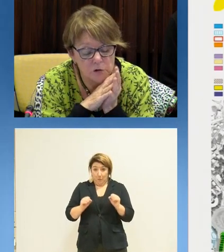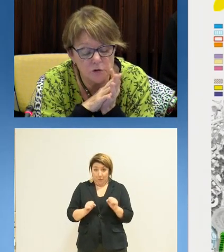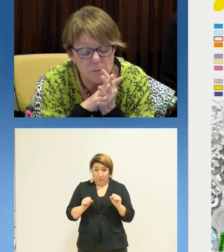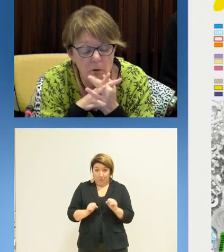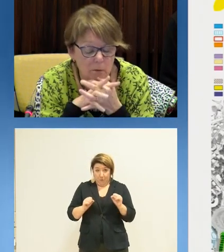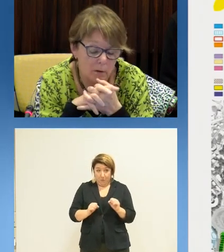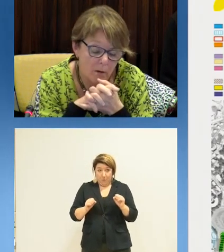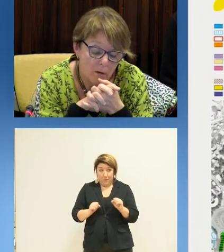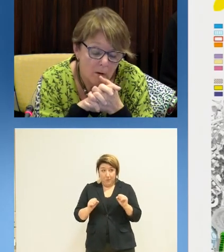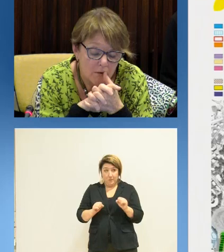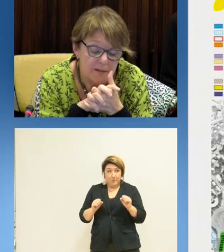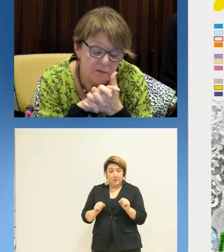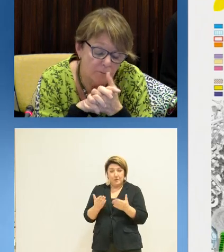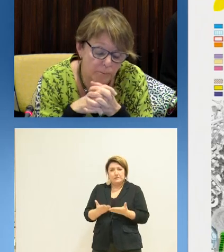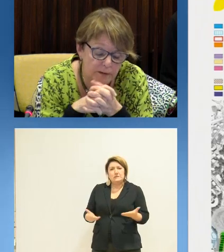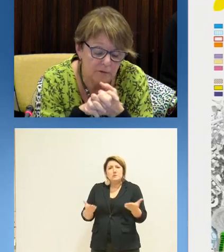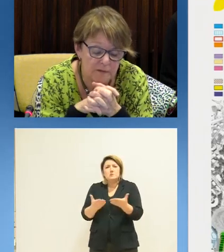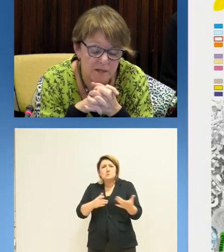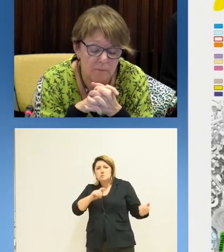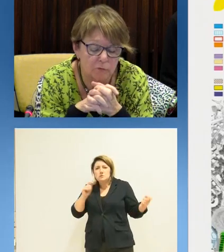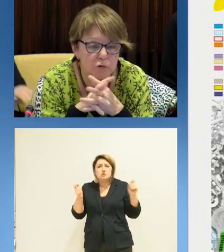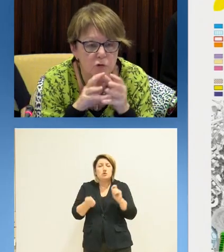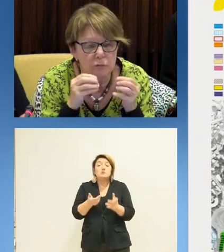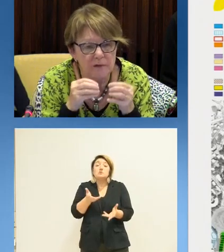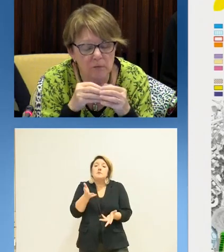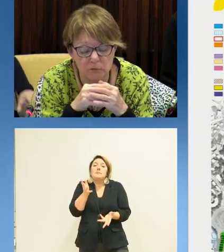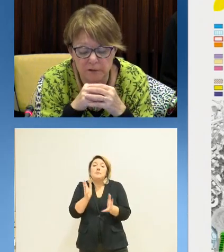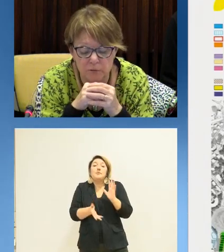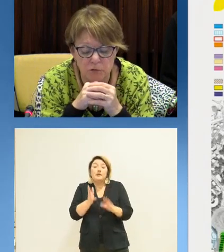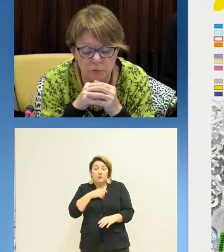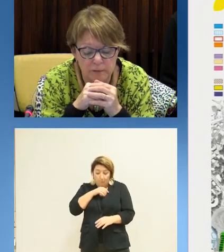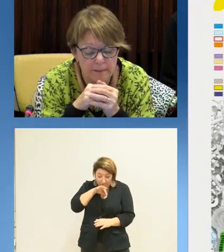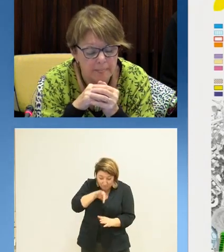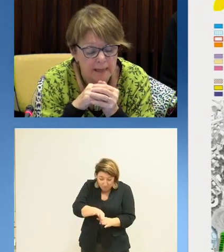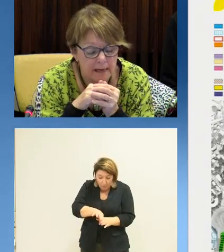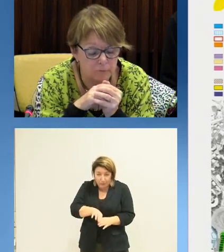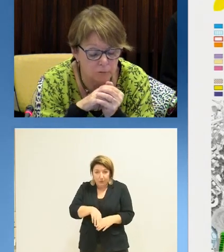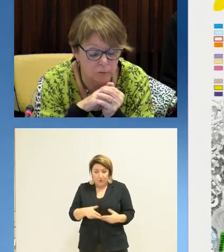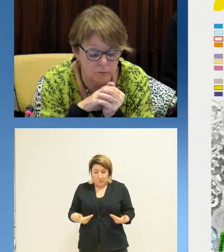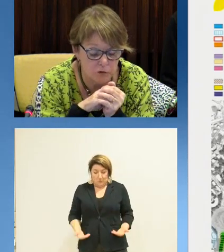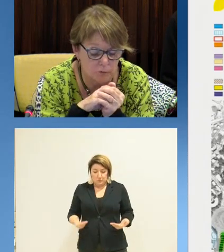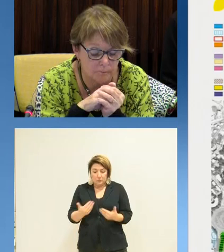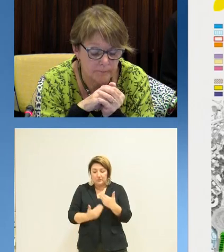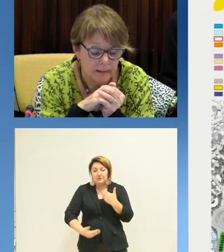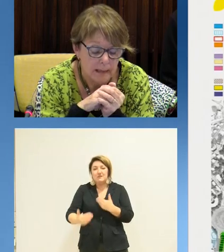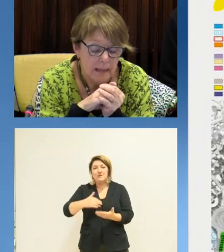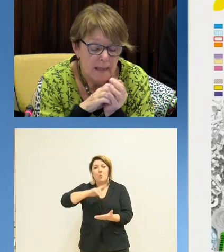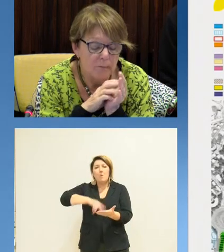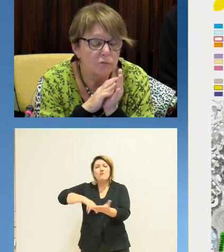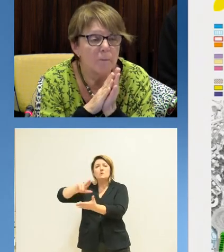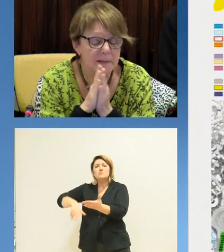changement qui sont peut-être envisageable entre ce que nous allons voter aujourd'hui et la future convention